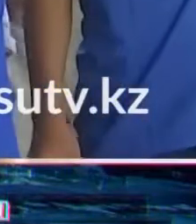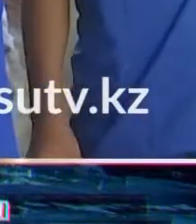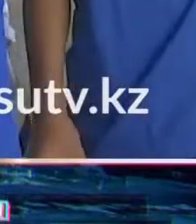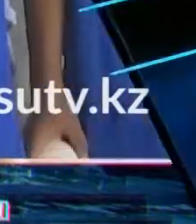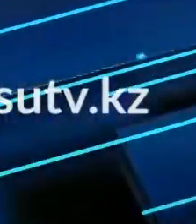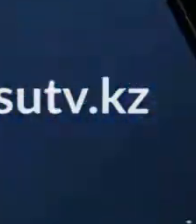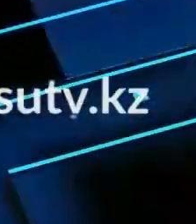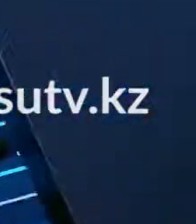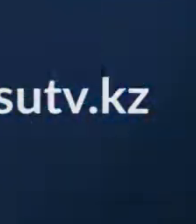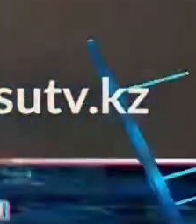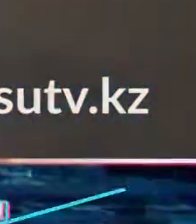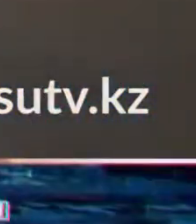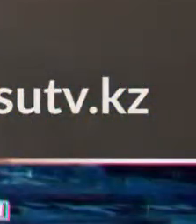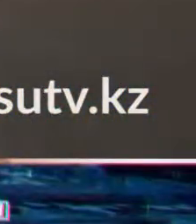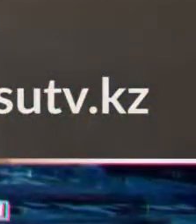условия.